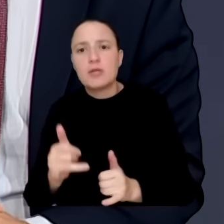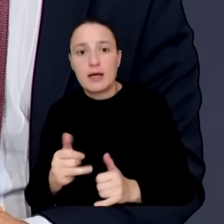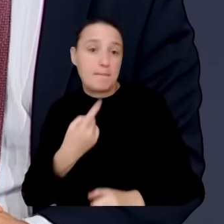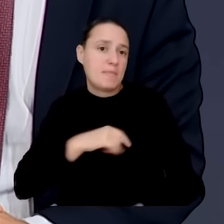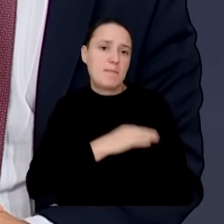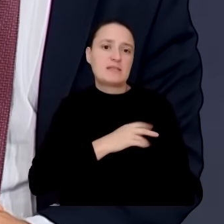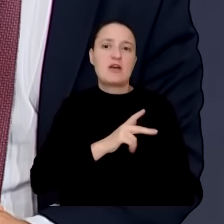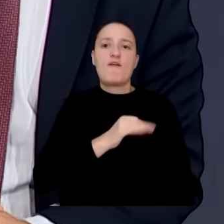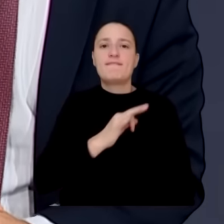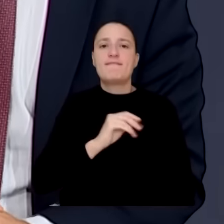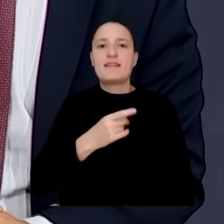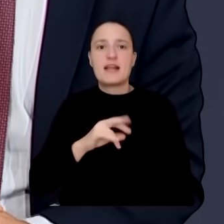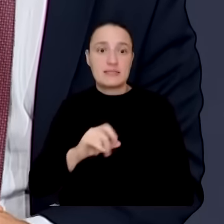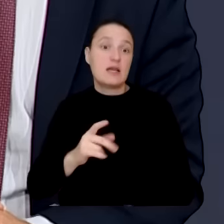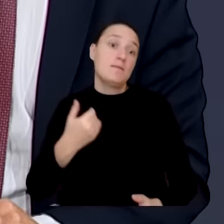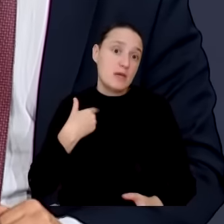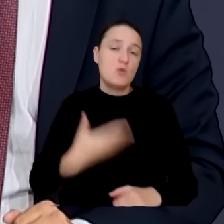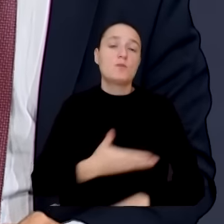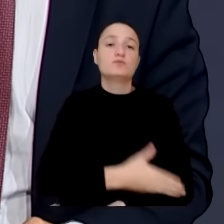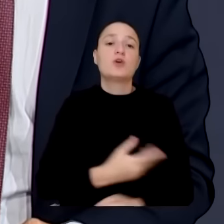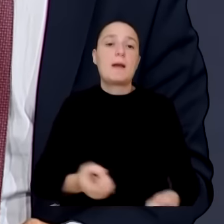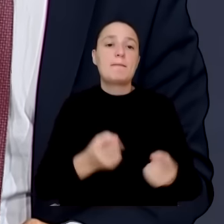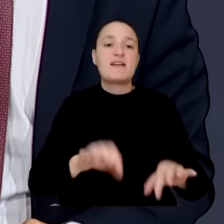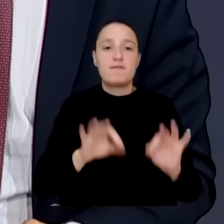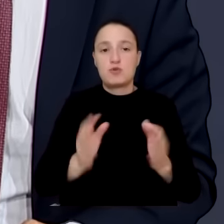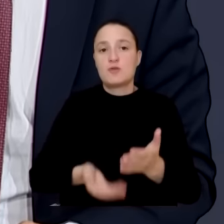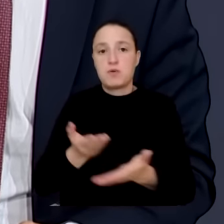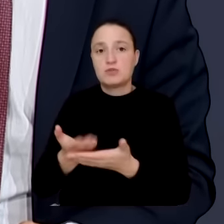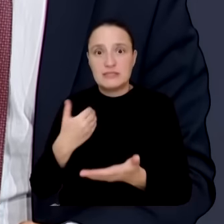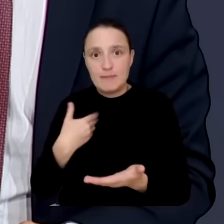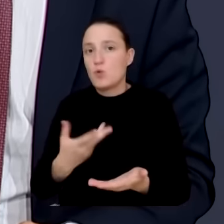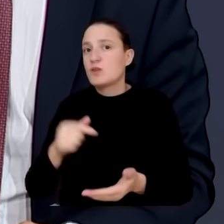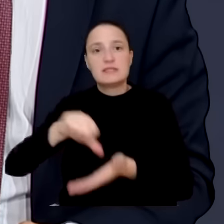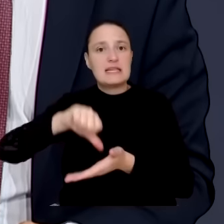Myśmy mieli w kampanii wyborczej naszą propozycje odnośnie tego żeby